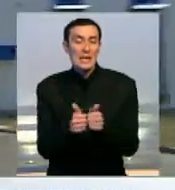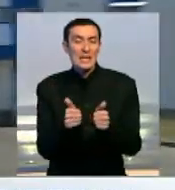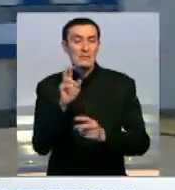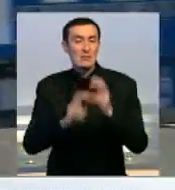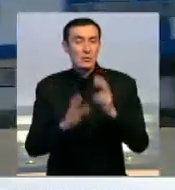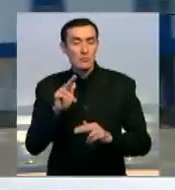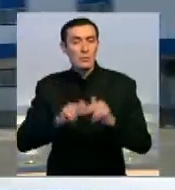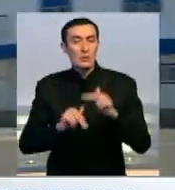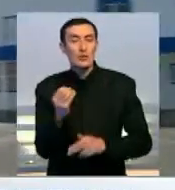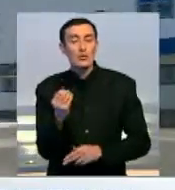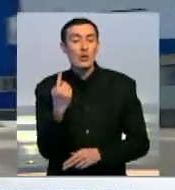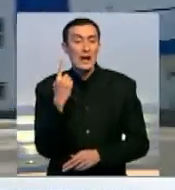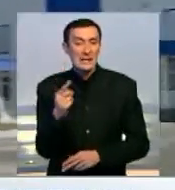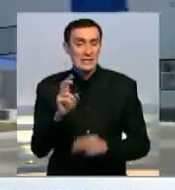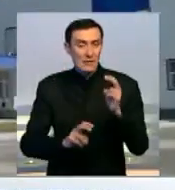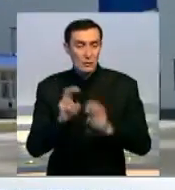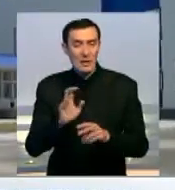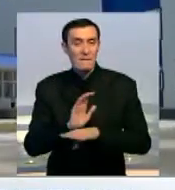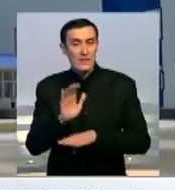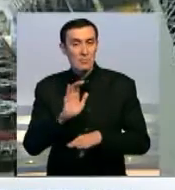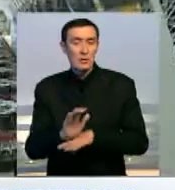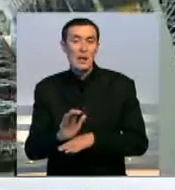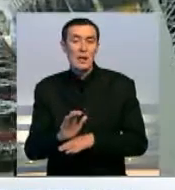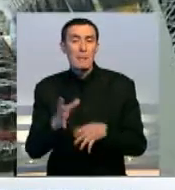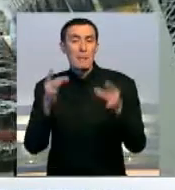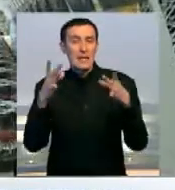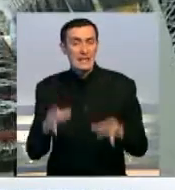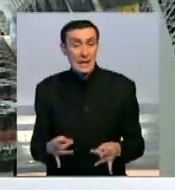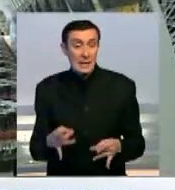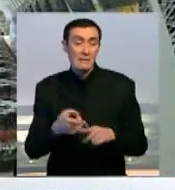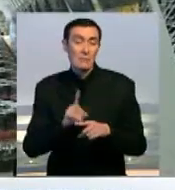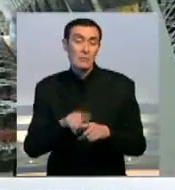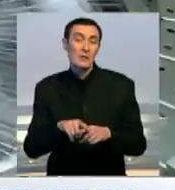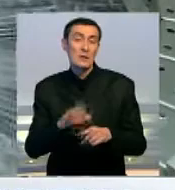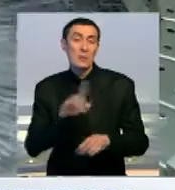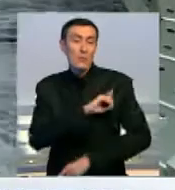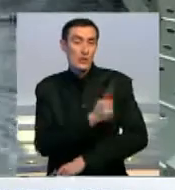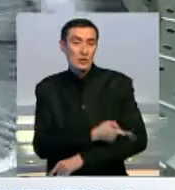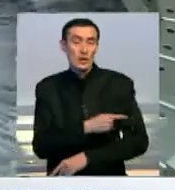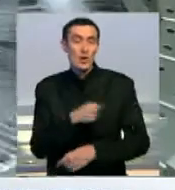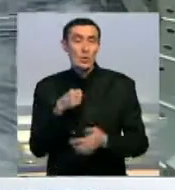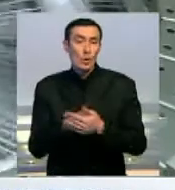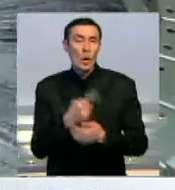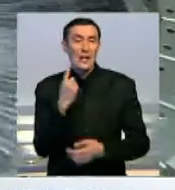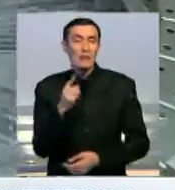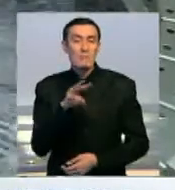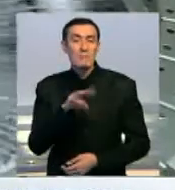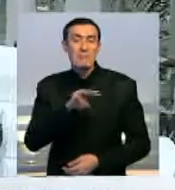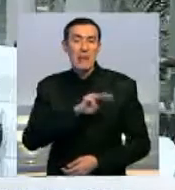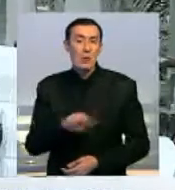будет построен еще один, ориентированный на выпуск полиэтилена. В целом мощность комплекса достигнет